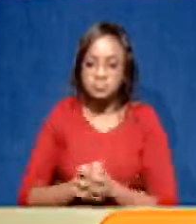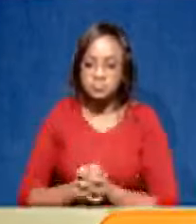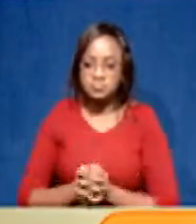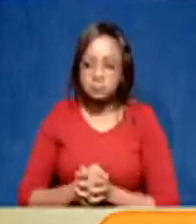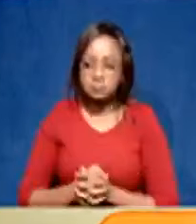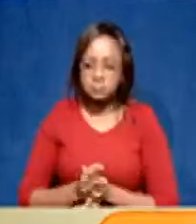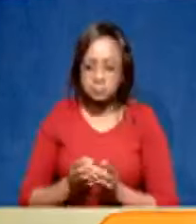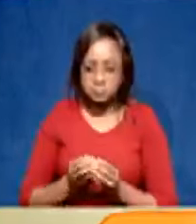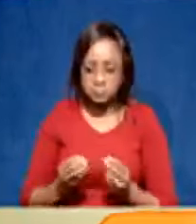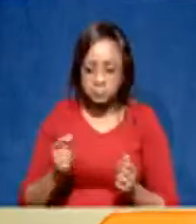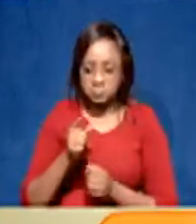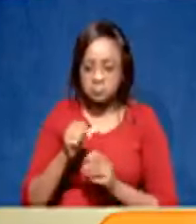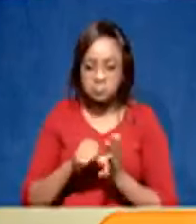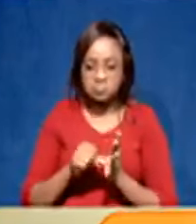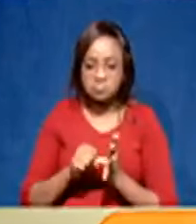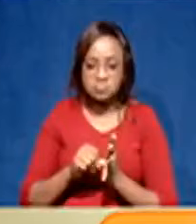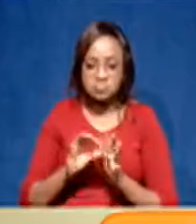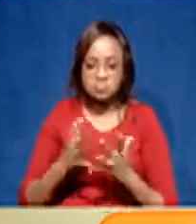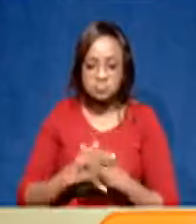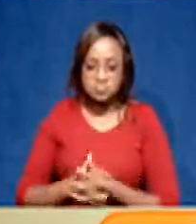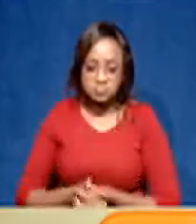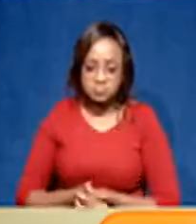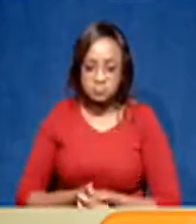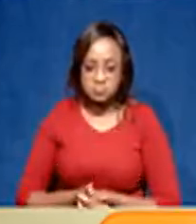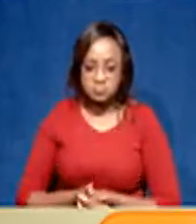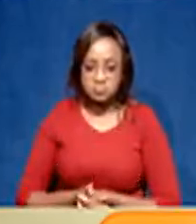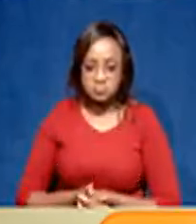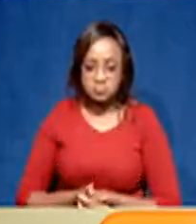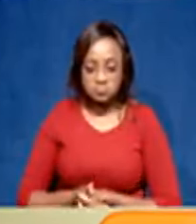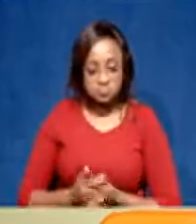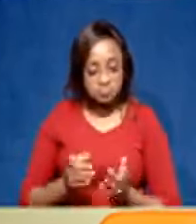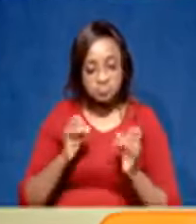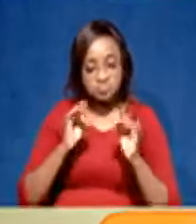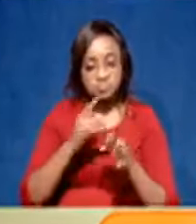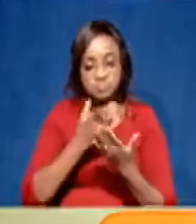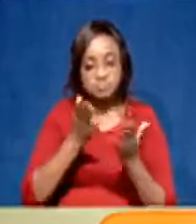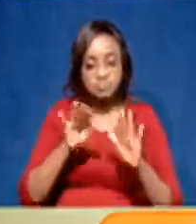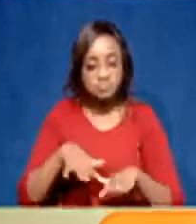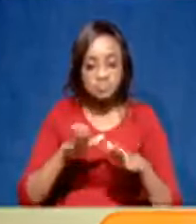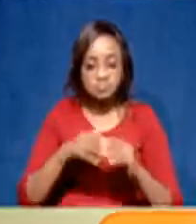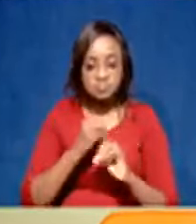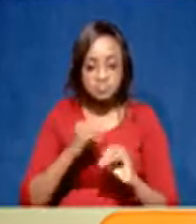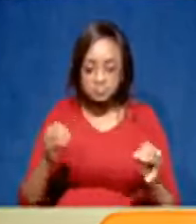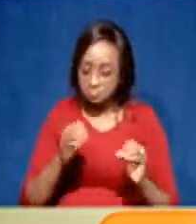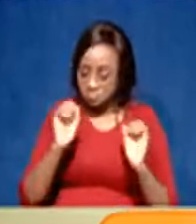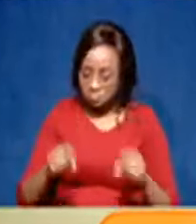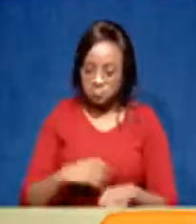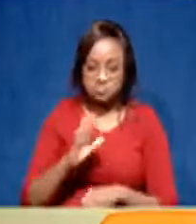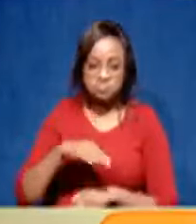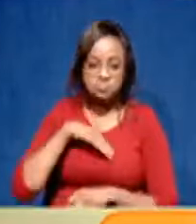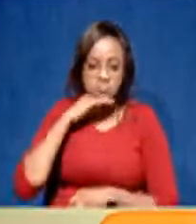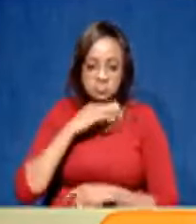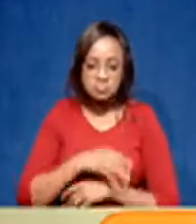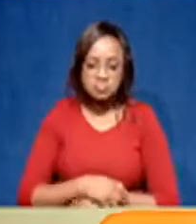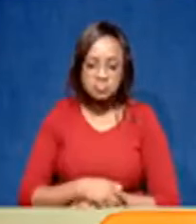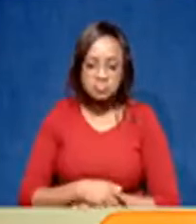shida ikue kwa muda mrefu. Na inaweza leta kifo mtu akipata hiyo stage ya intoxication, hiyo stage ya tatu,